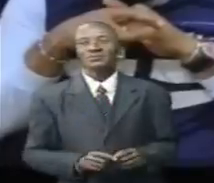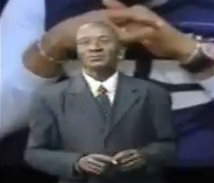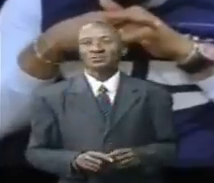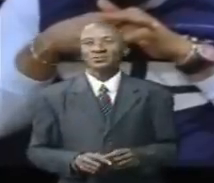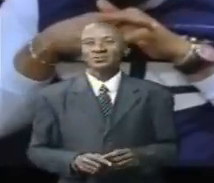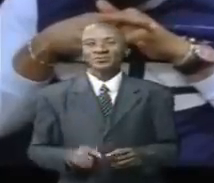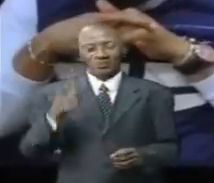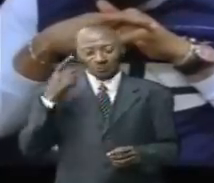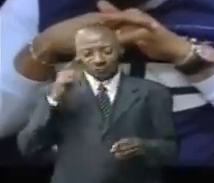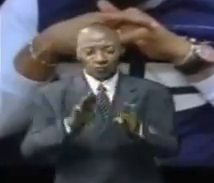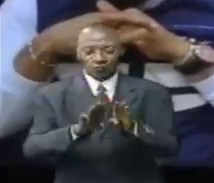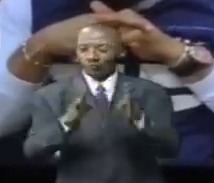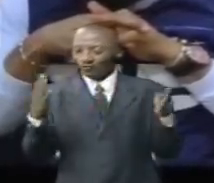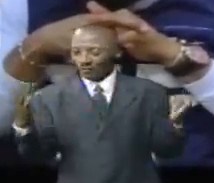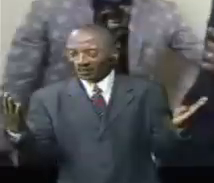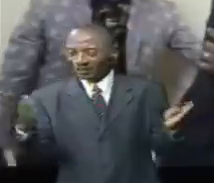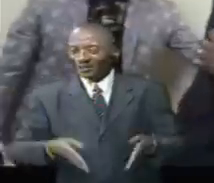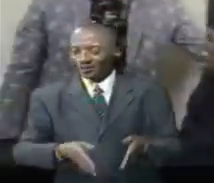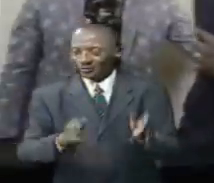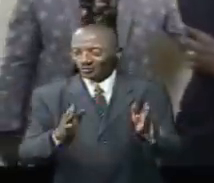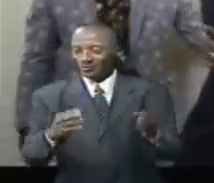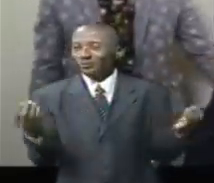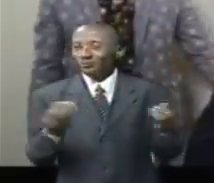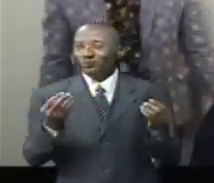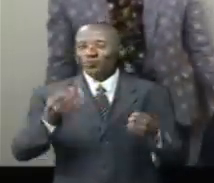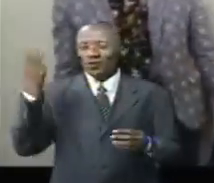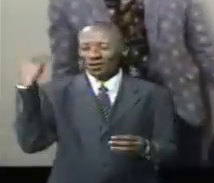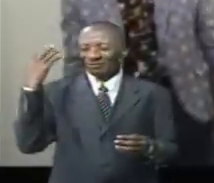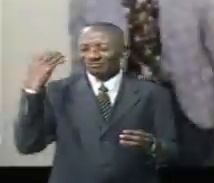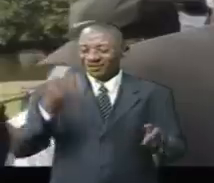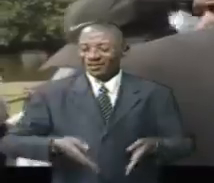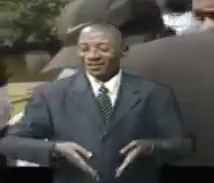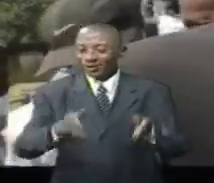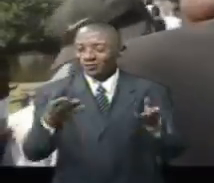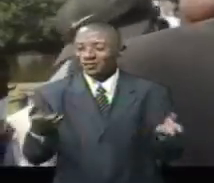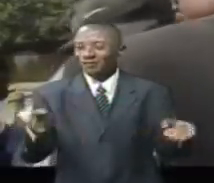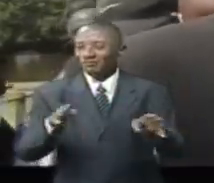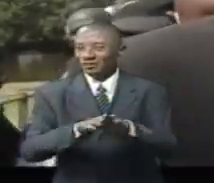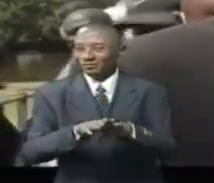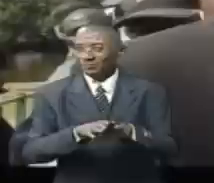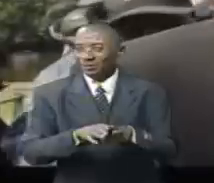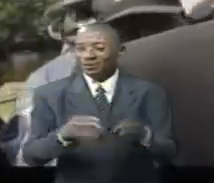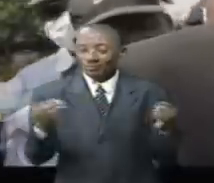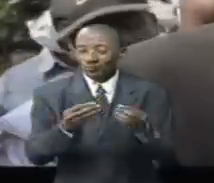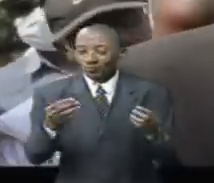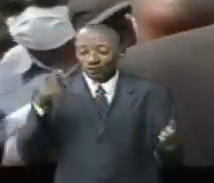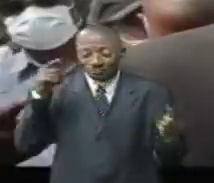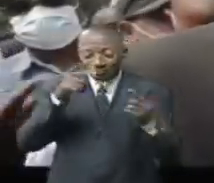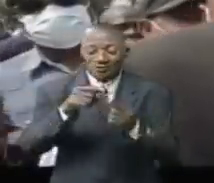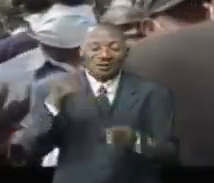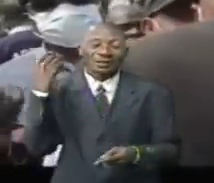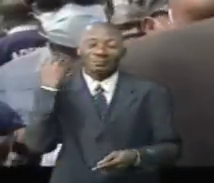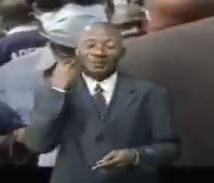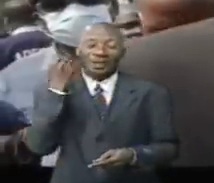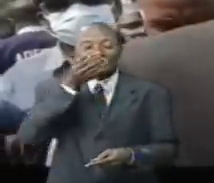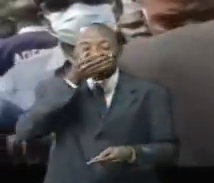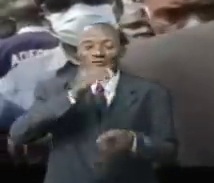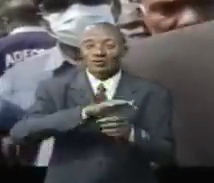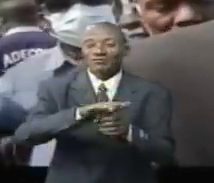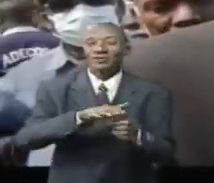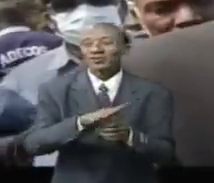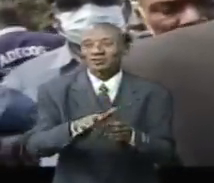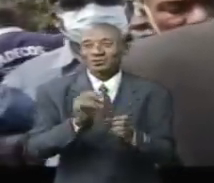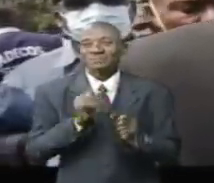interrompues malencontreusement par la pandémie COVID-19 en 2020. Bon, primero... Aproveitei a oportunidade